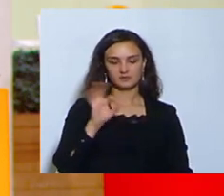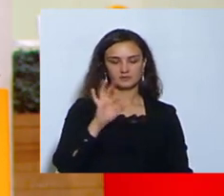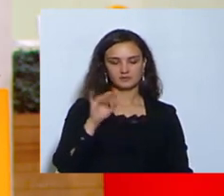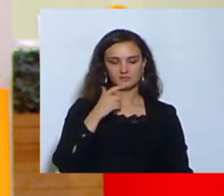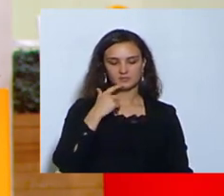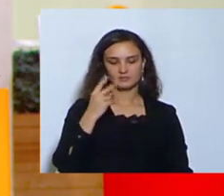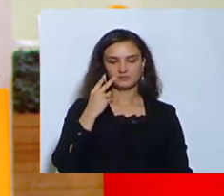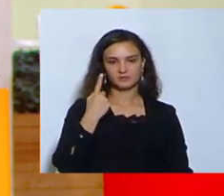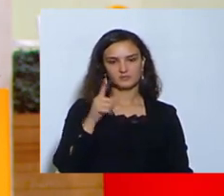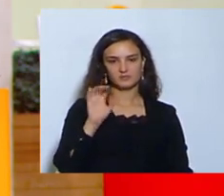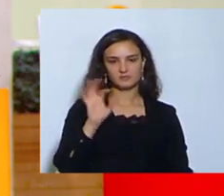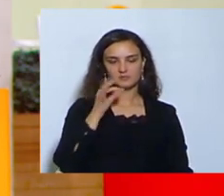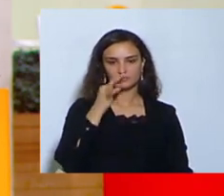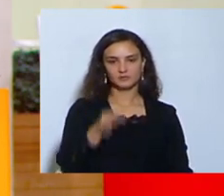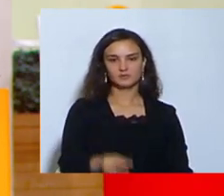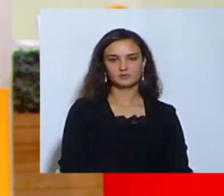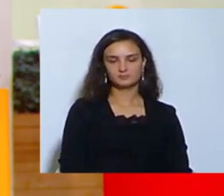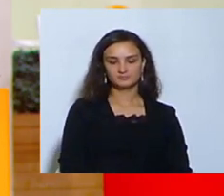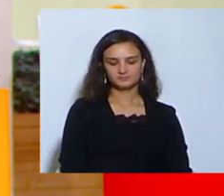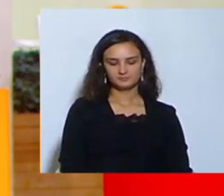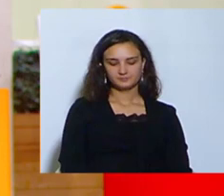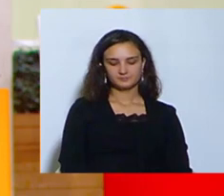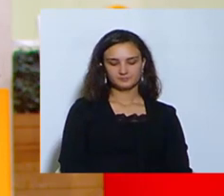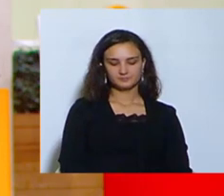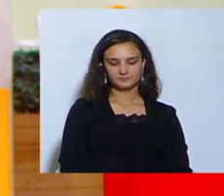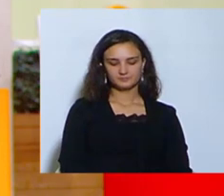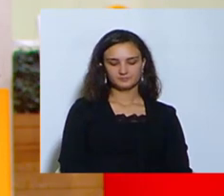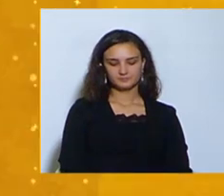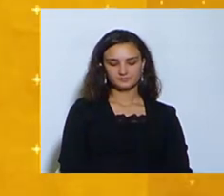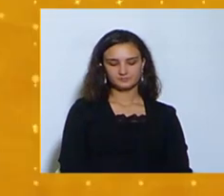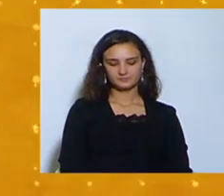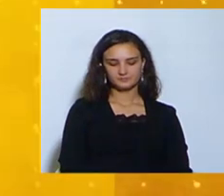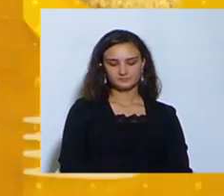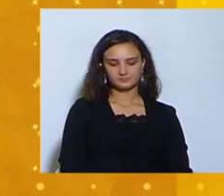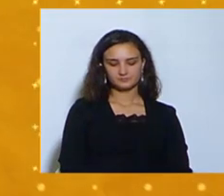აუცილებლად მაყურებელს ცოტა განსხვავებულ წილში წარმოუდგინო დღეს.